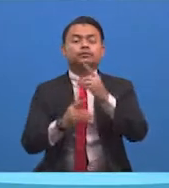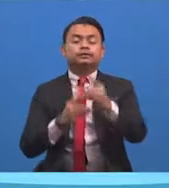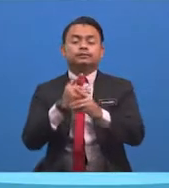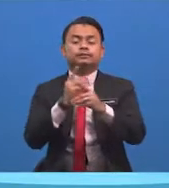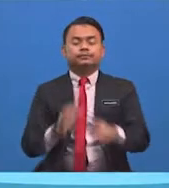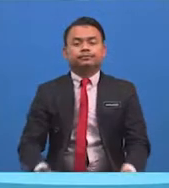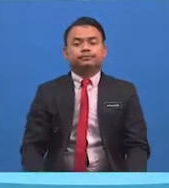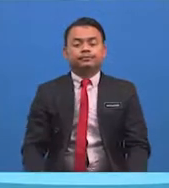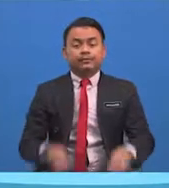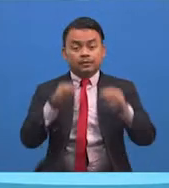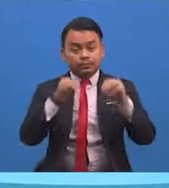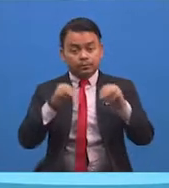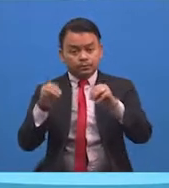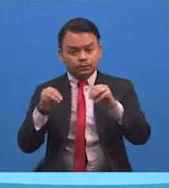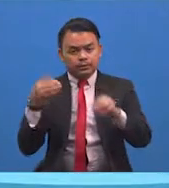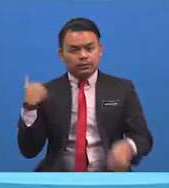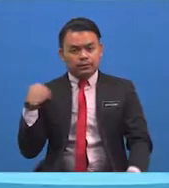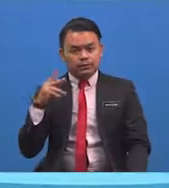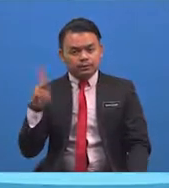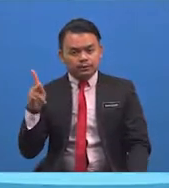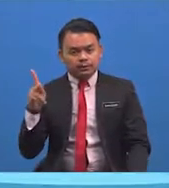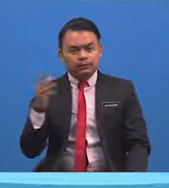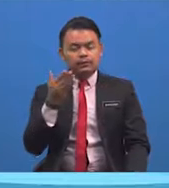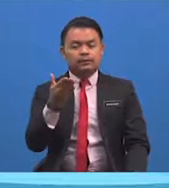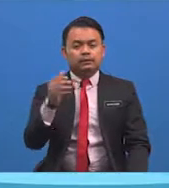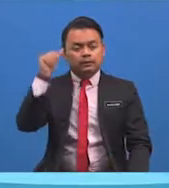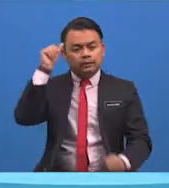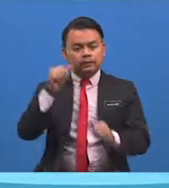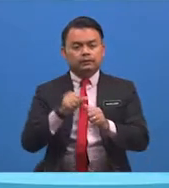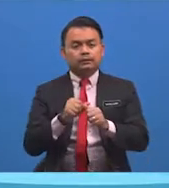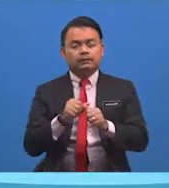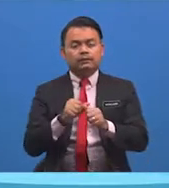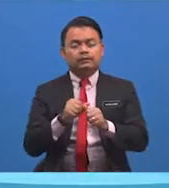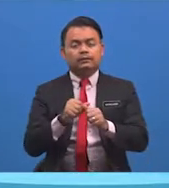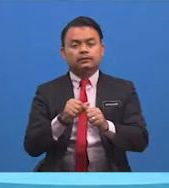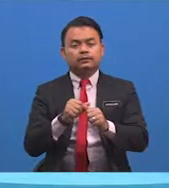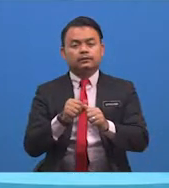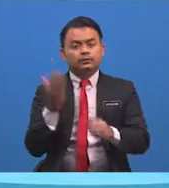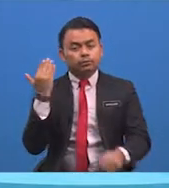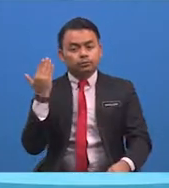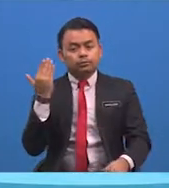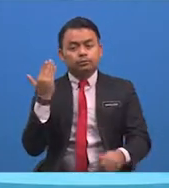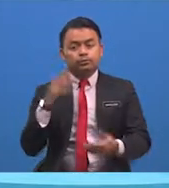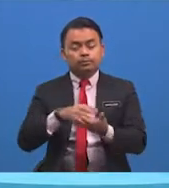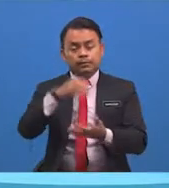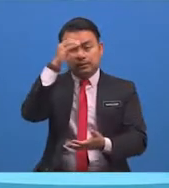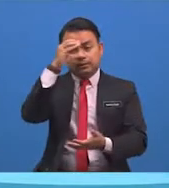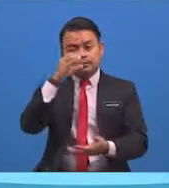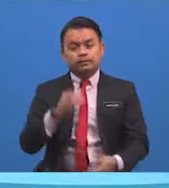Murid-murid, adakah anda masih mengingati isi pelajaran dalam bab 4?